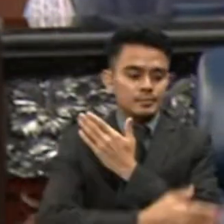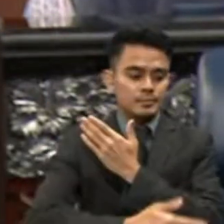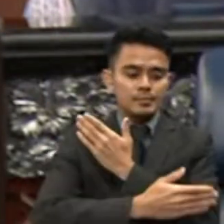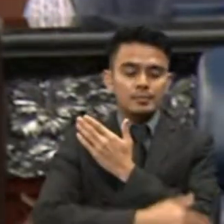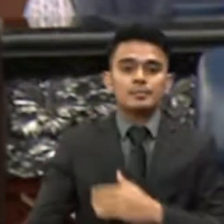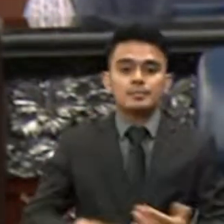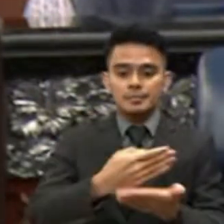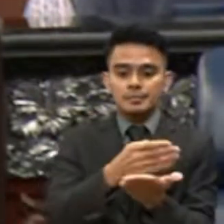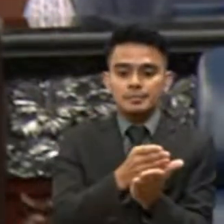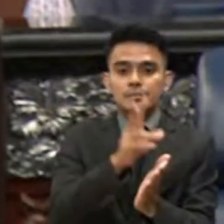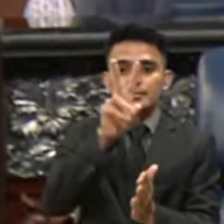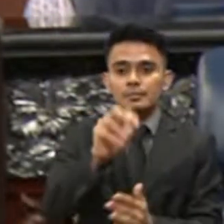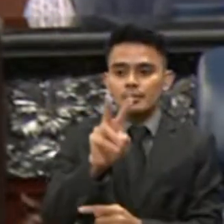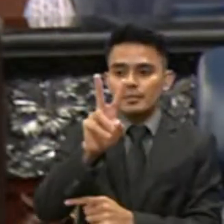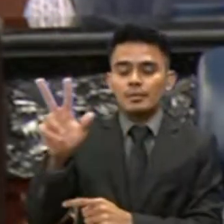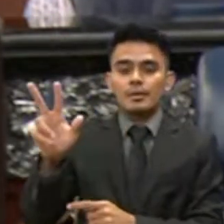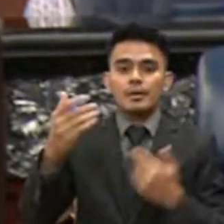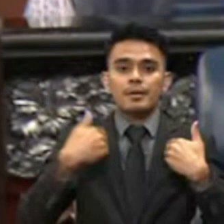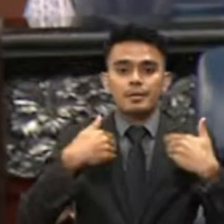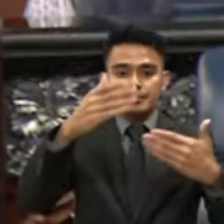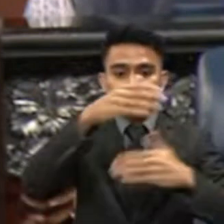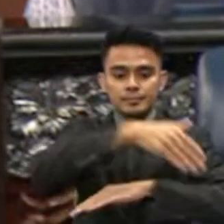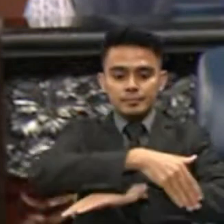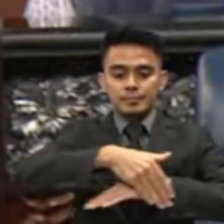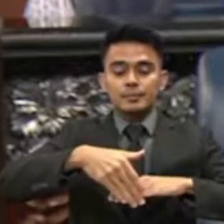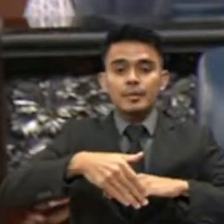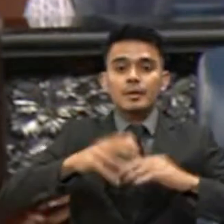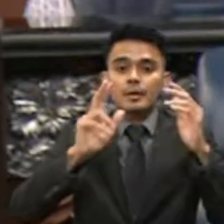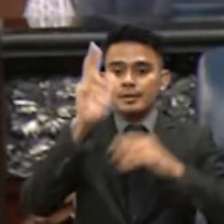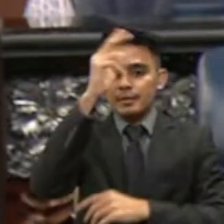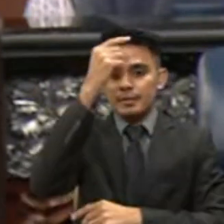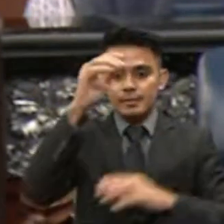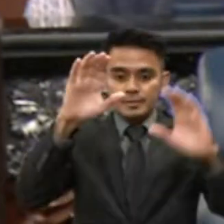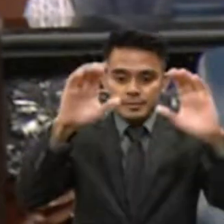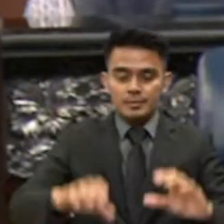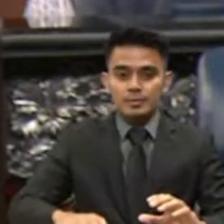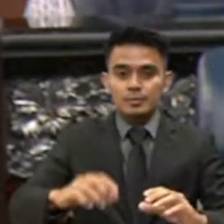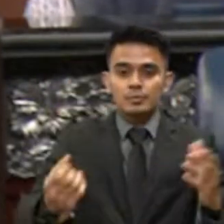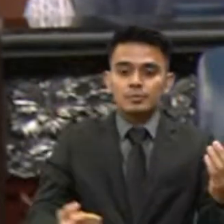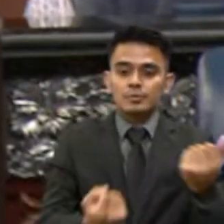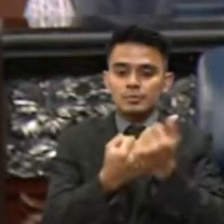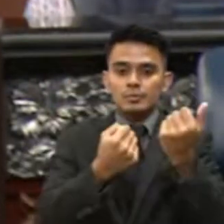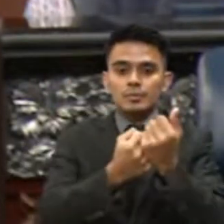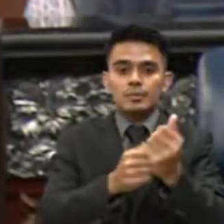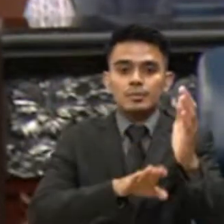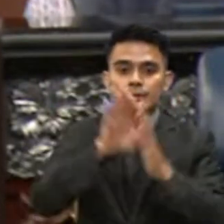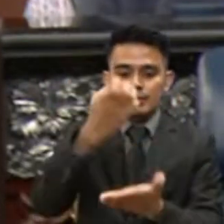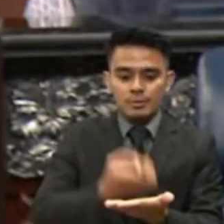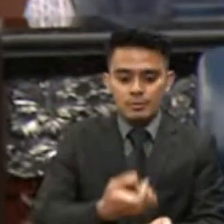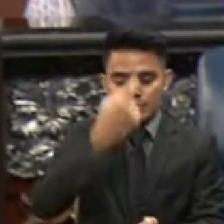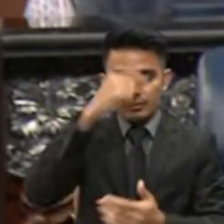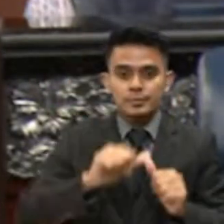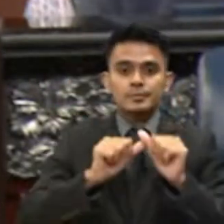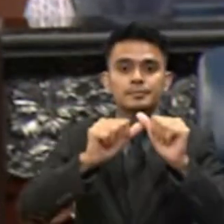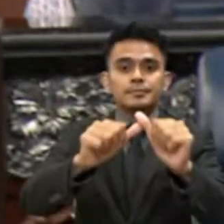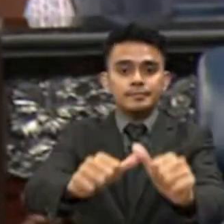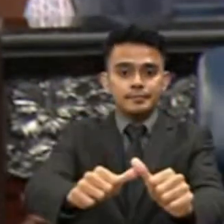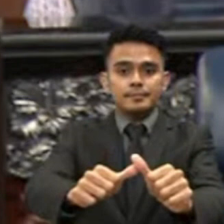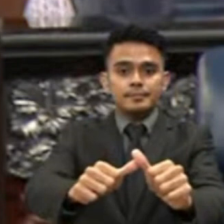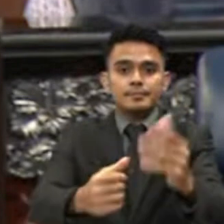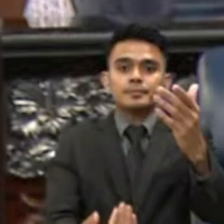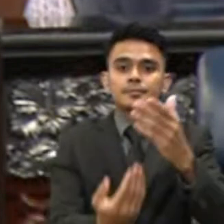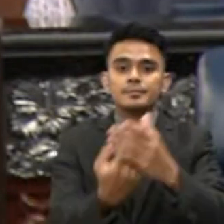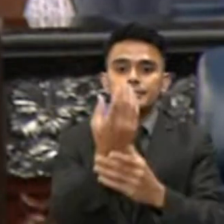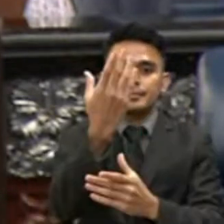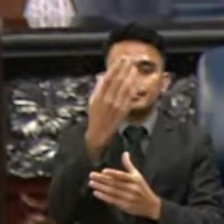peninjauan 2023 akan menggariskan strategi kerajaan untuk terus menyokong pertumbuhan ekonomi bagi meneruskan momentum pertumbuhan